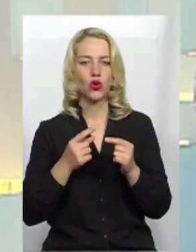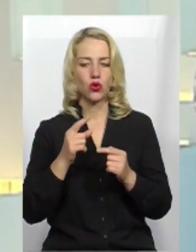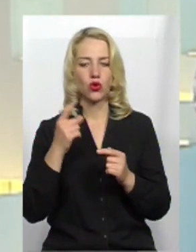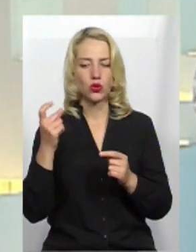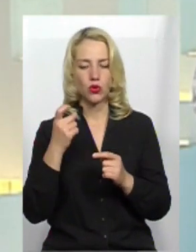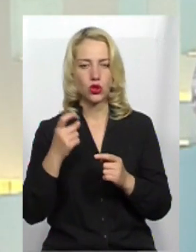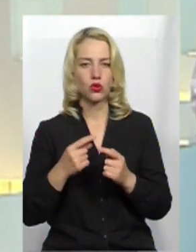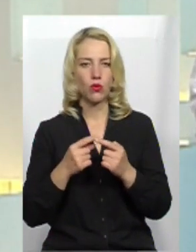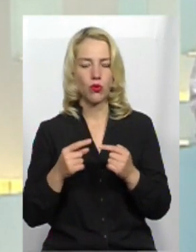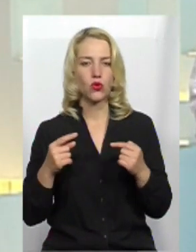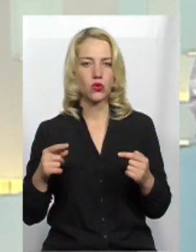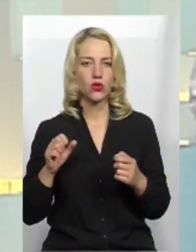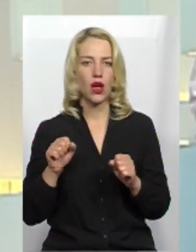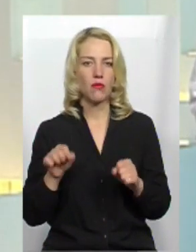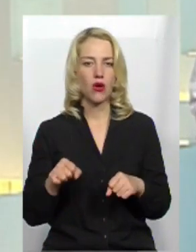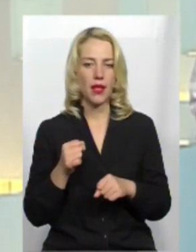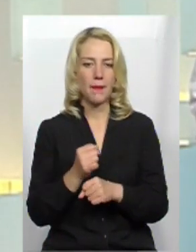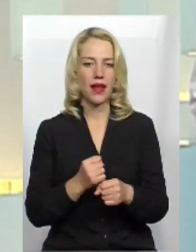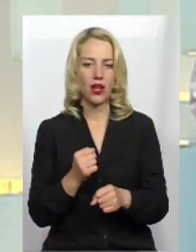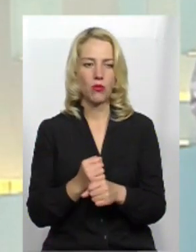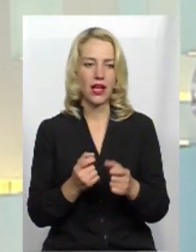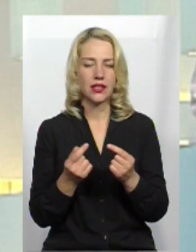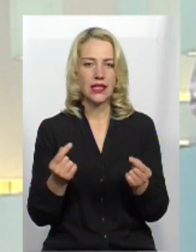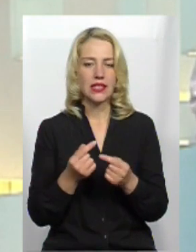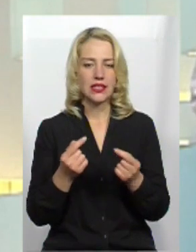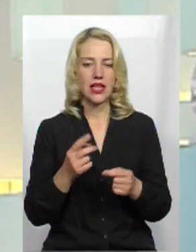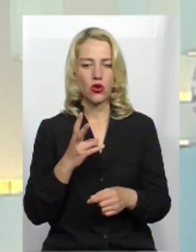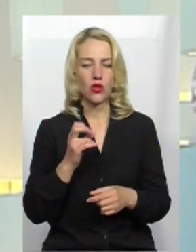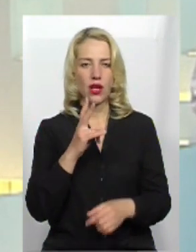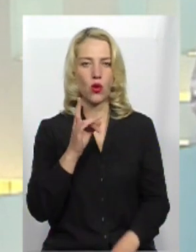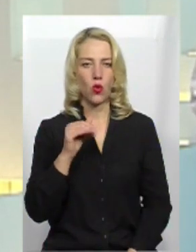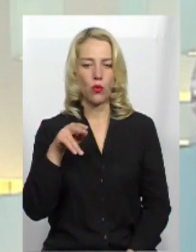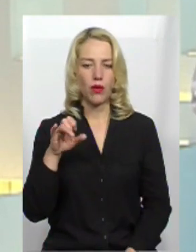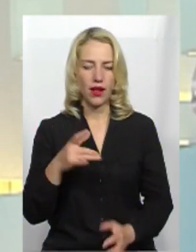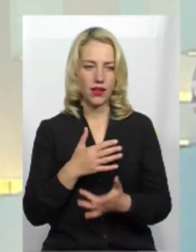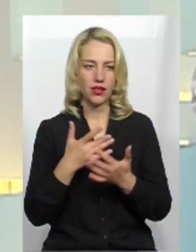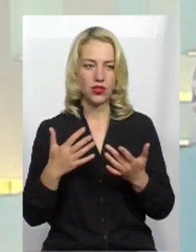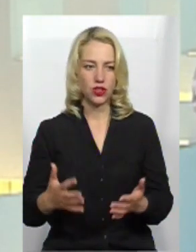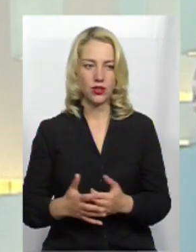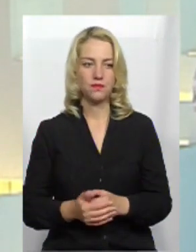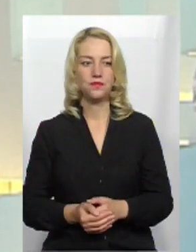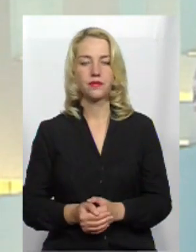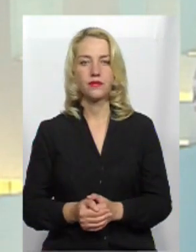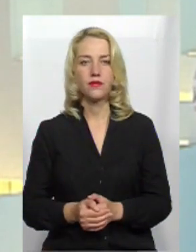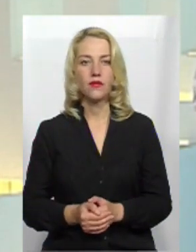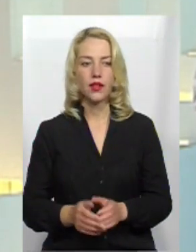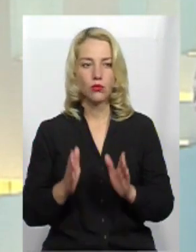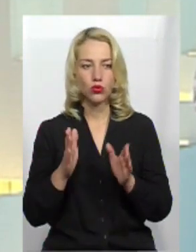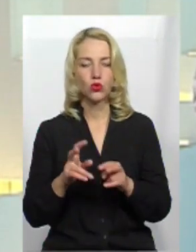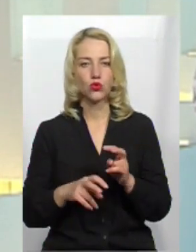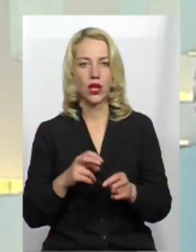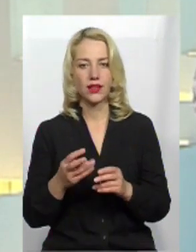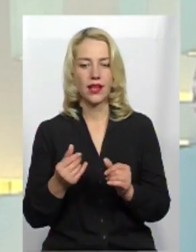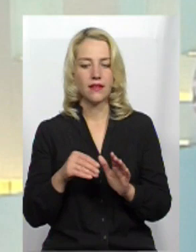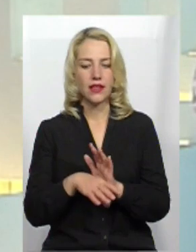продукцію, а могли переробляти зерно на крупи і таке інше. Буду